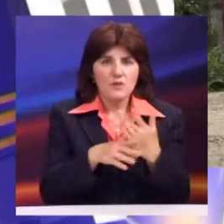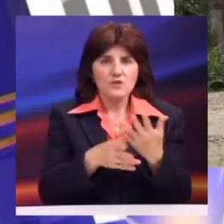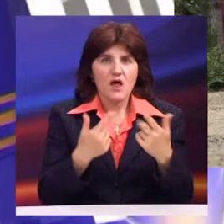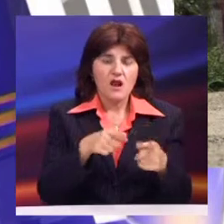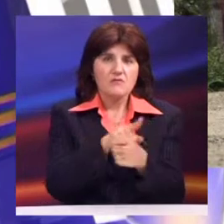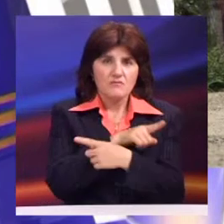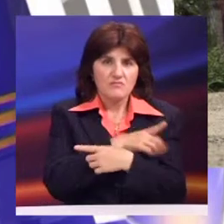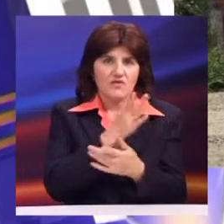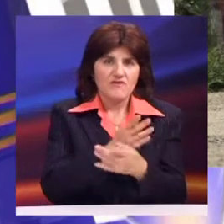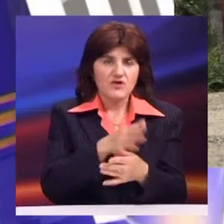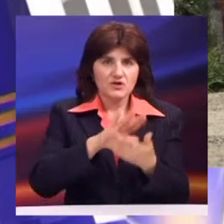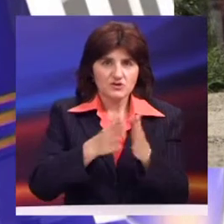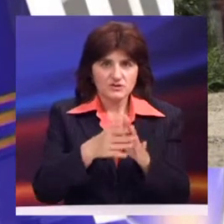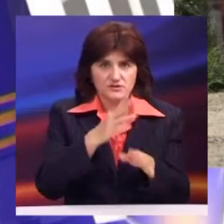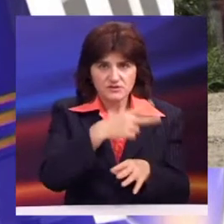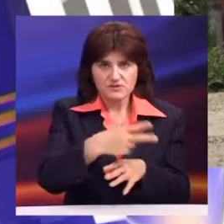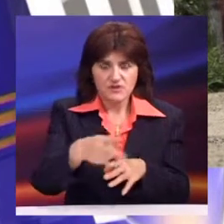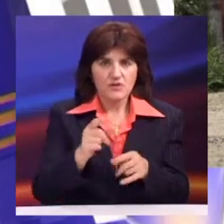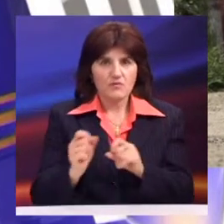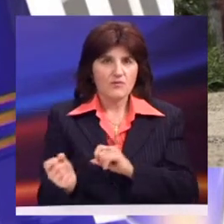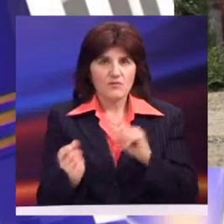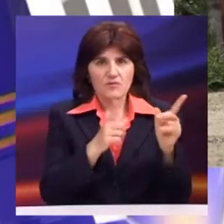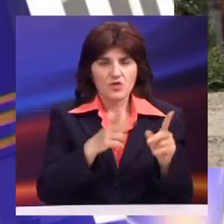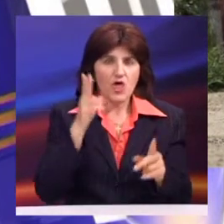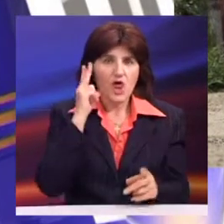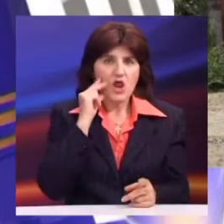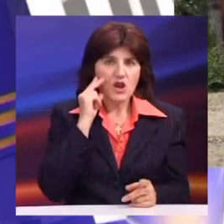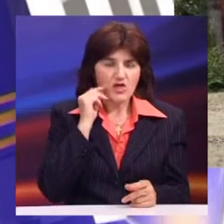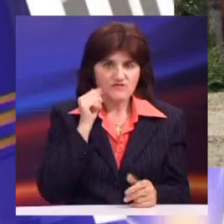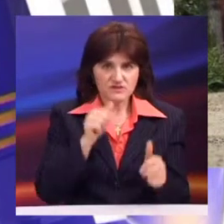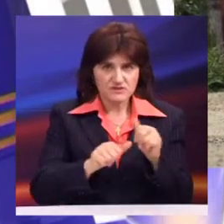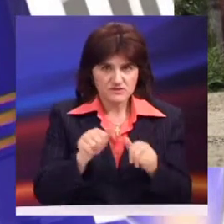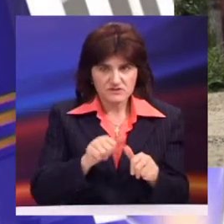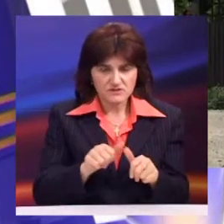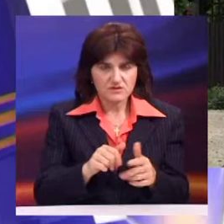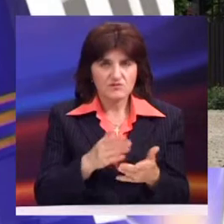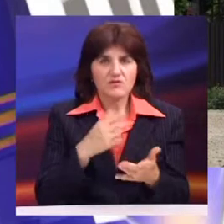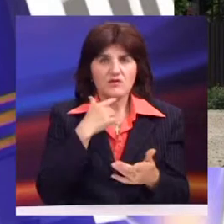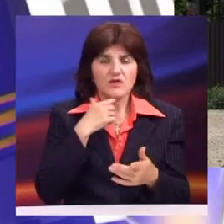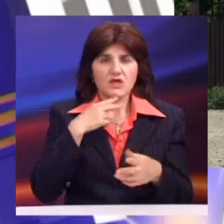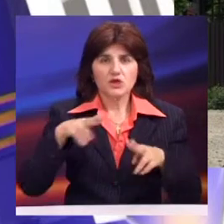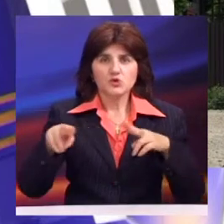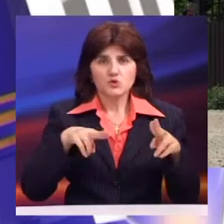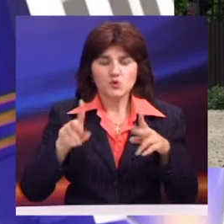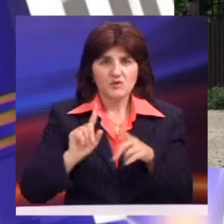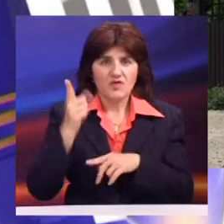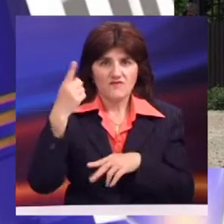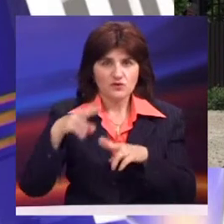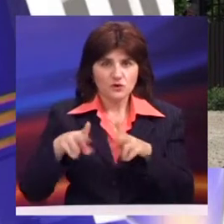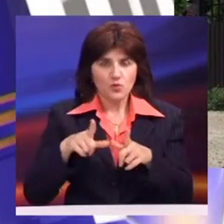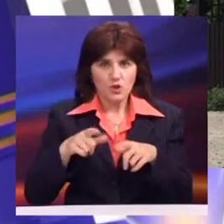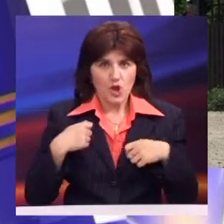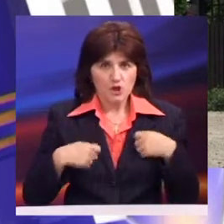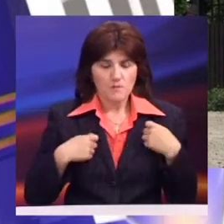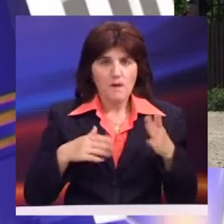pomoć. Beživotna tela nevenčanih supružnika poslata su u Novi Sad na obdukciju. Uviđaj je izvršen od strane istražnog sudije Višeg